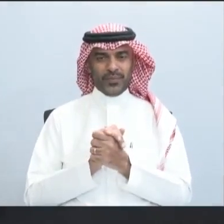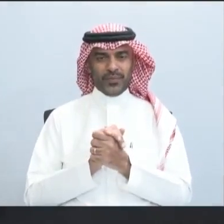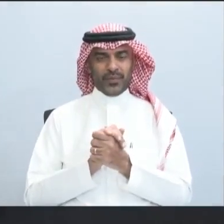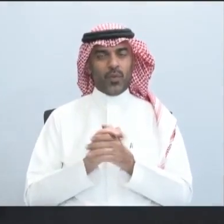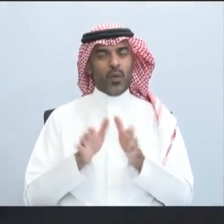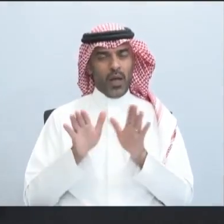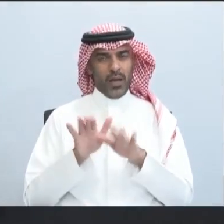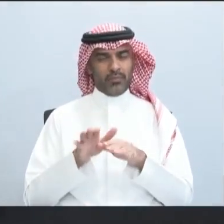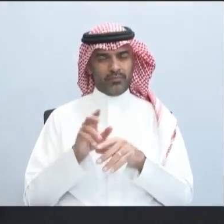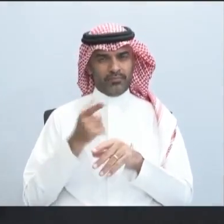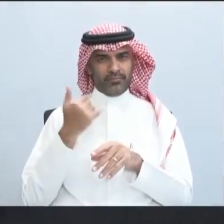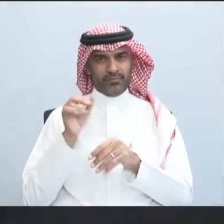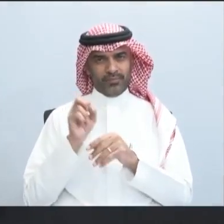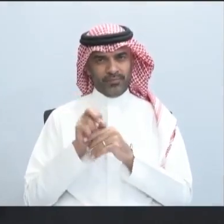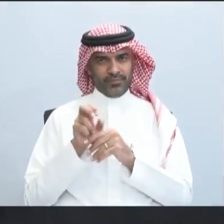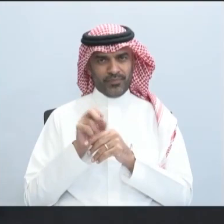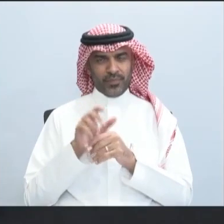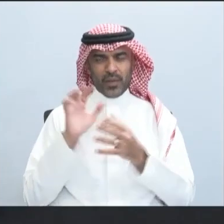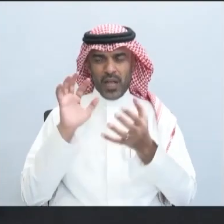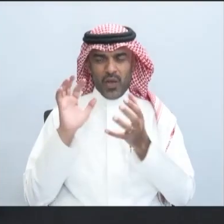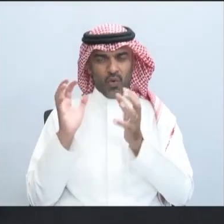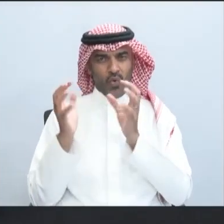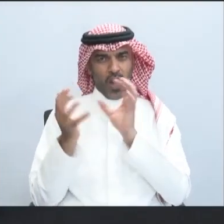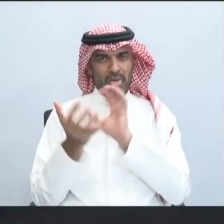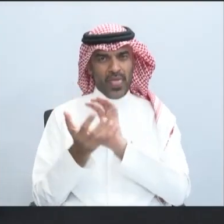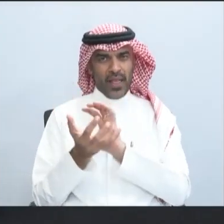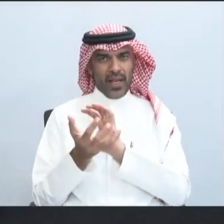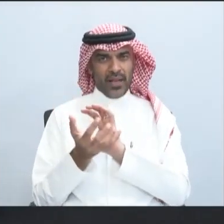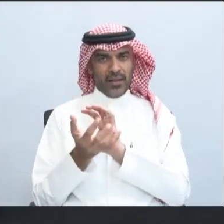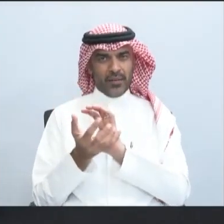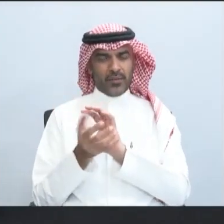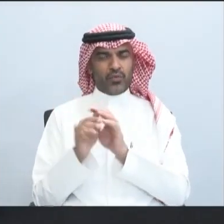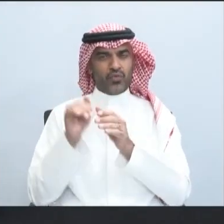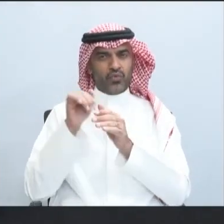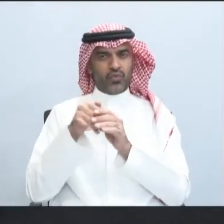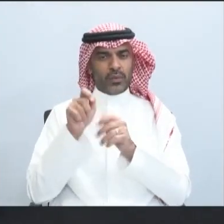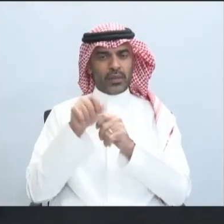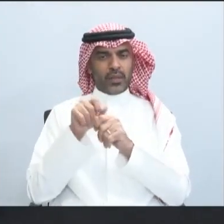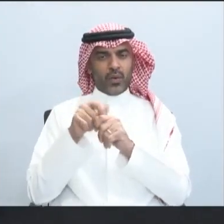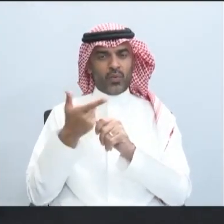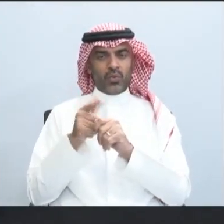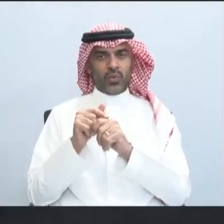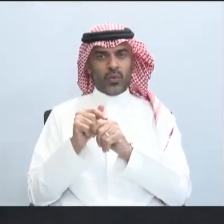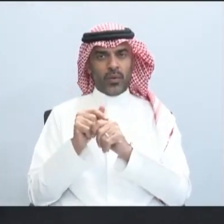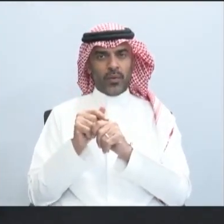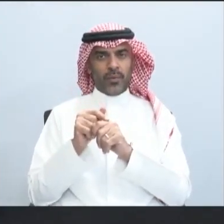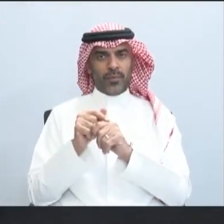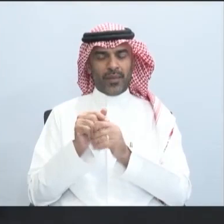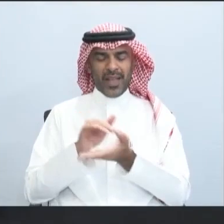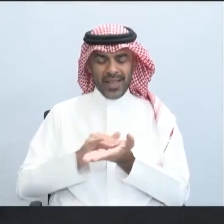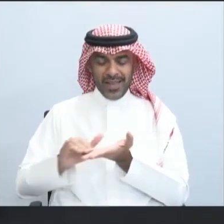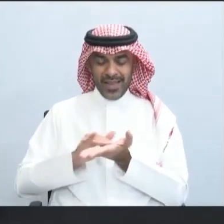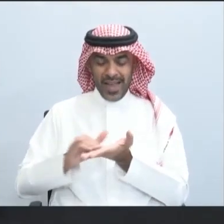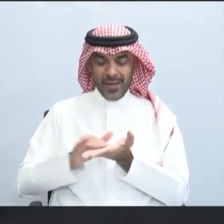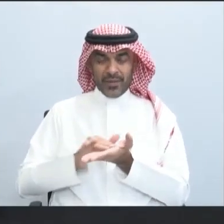وذكرنا ان الكره الارضيه تتكون من يابسه